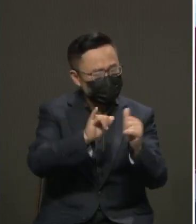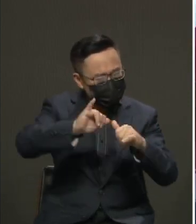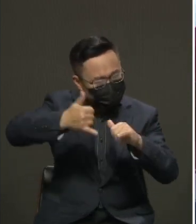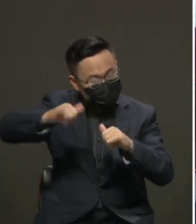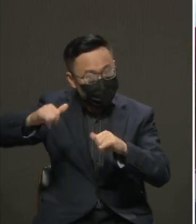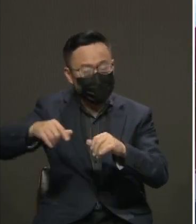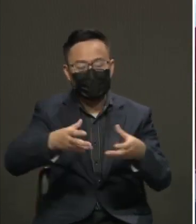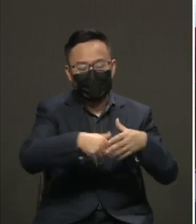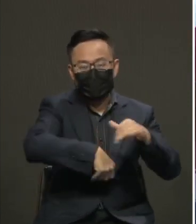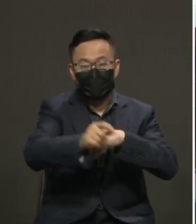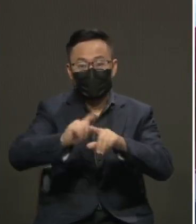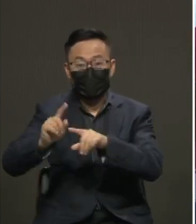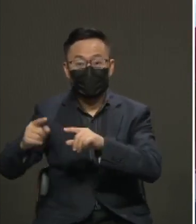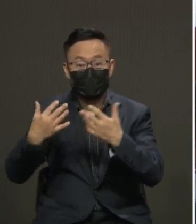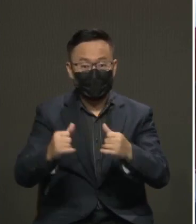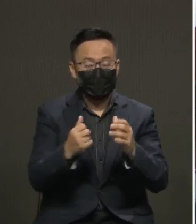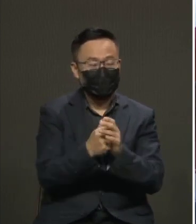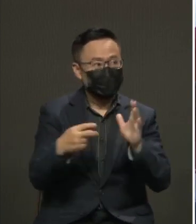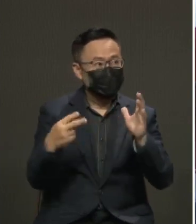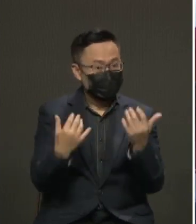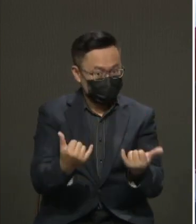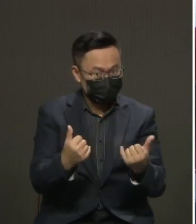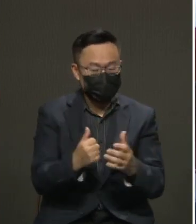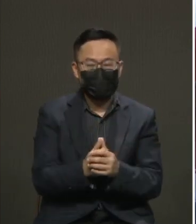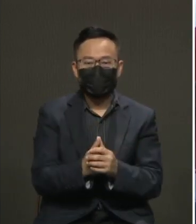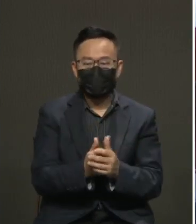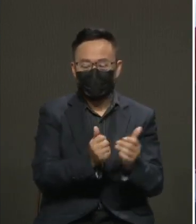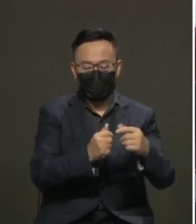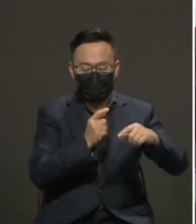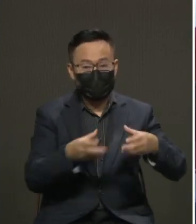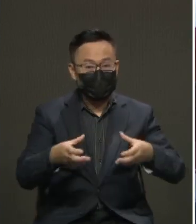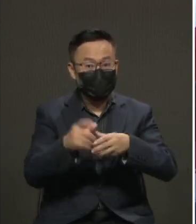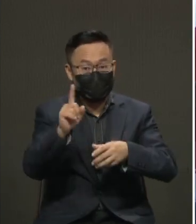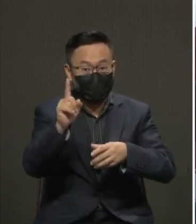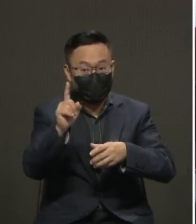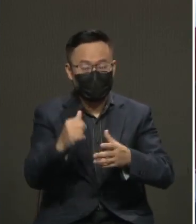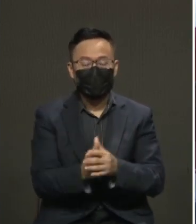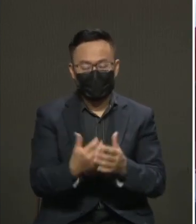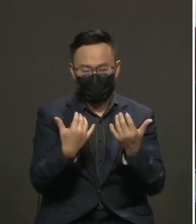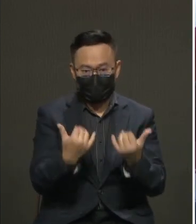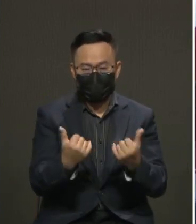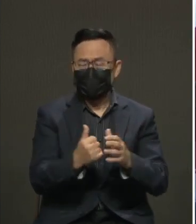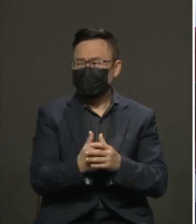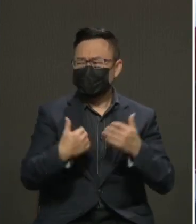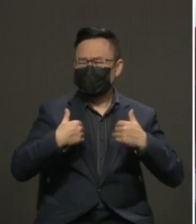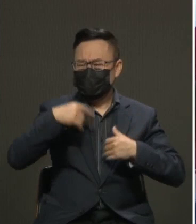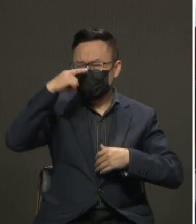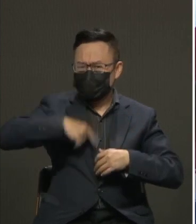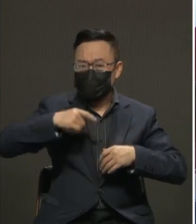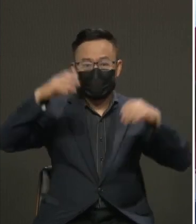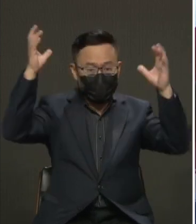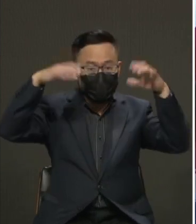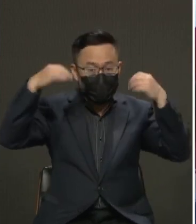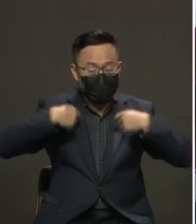ในช่วง 2-3 นัดแรกแต่พอมาเกมนี้เนี่ยตอนนี้สามารถกลับมาเก็บ3แต้มได้แล้ว เริ่มแล้วนะถึงแม้ว่าฝนจะตกลงมาแต่สนามนี้ลุกเป็นไฟ ใ